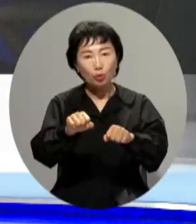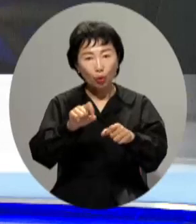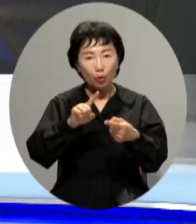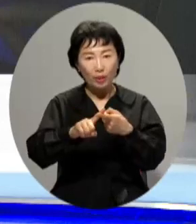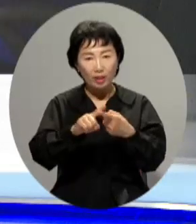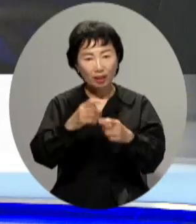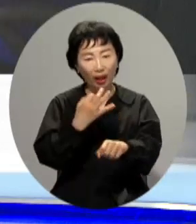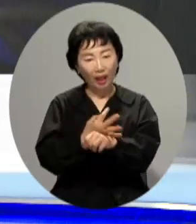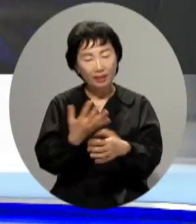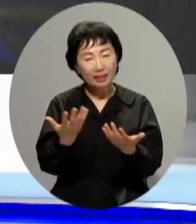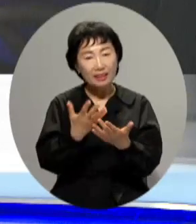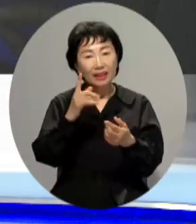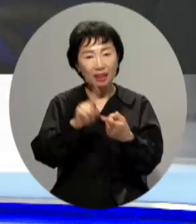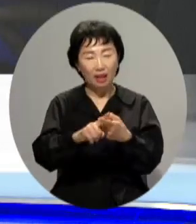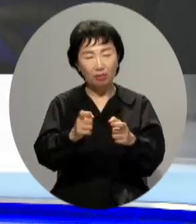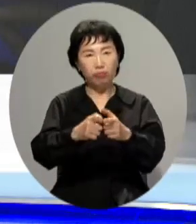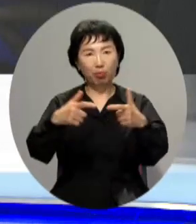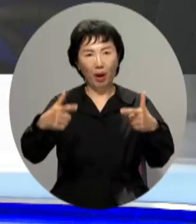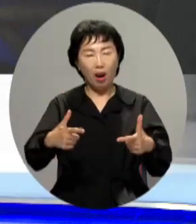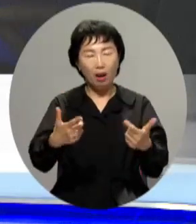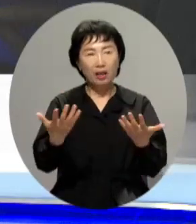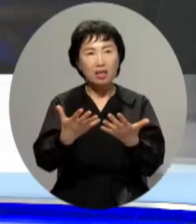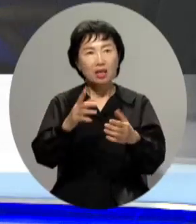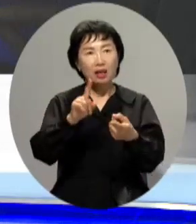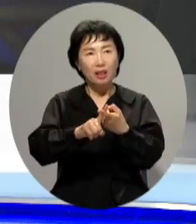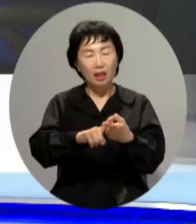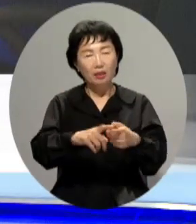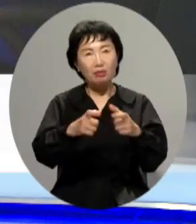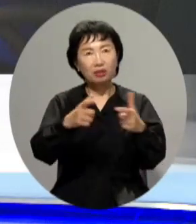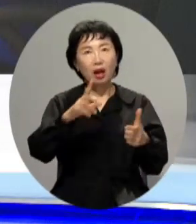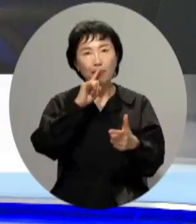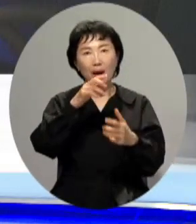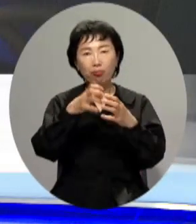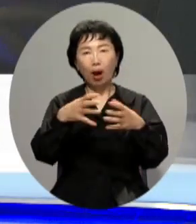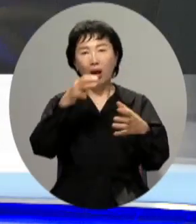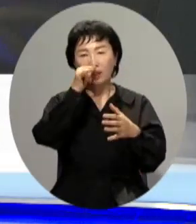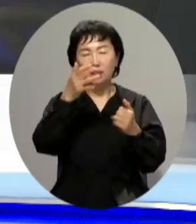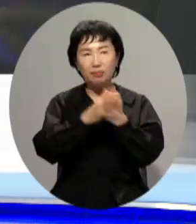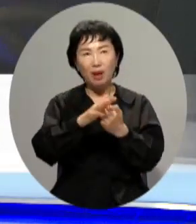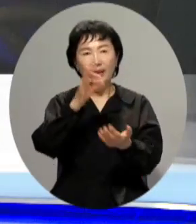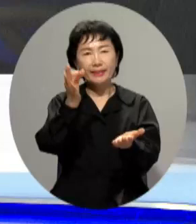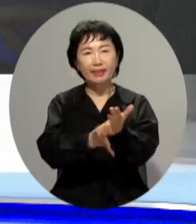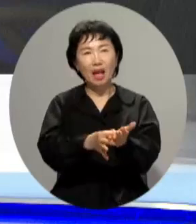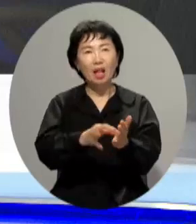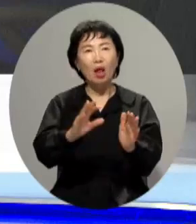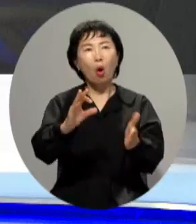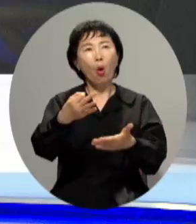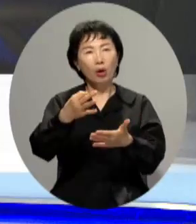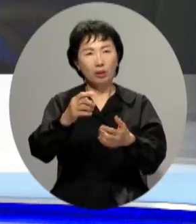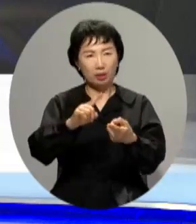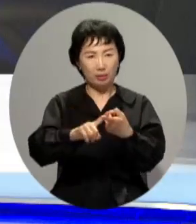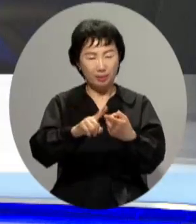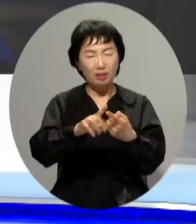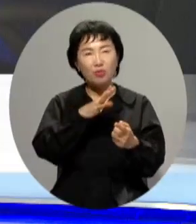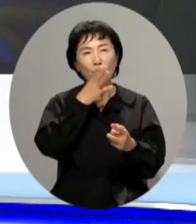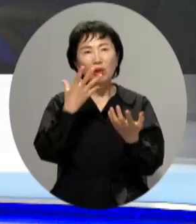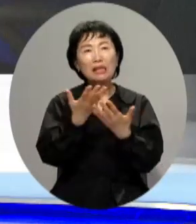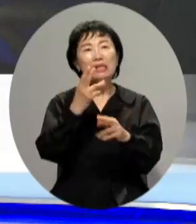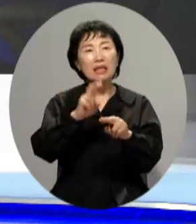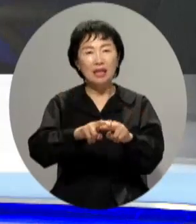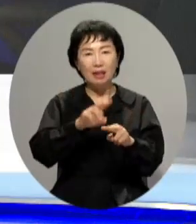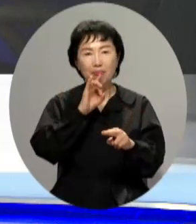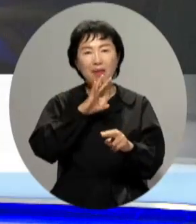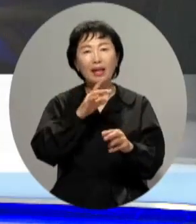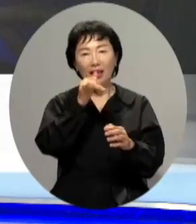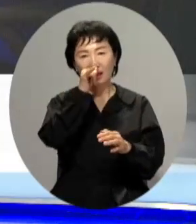단순 노무직이 대폭 늘어 일자리 증가를 주도하고 있지만 저임금의 노인 일자리 사업이 수치상의 증가를 이끈